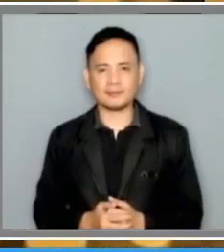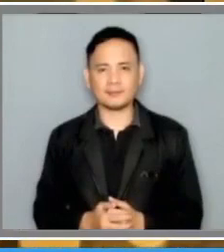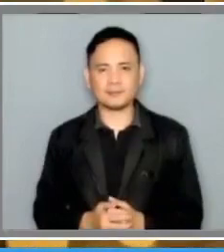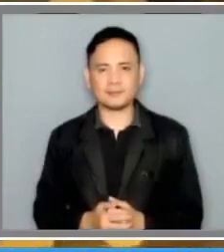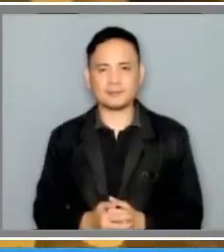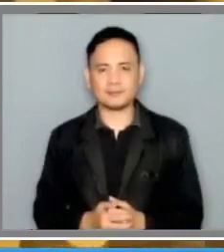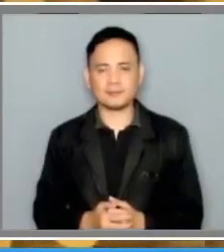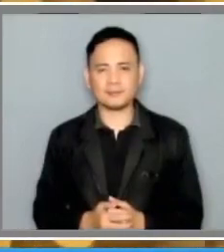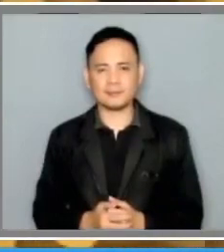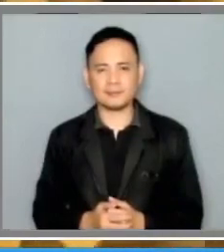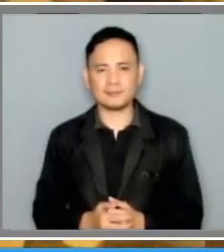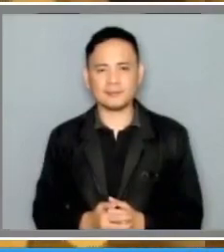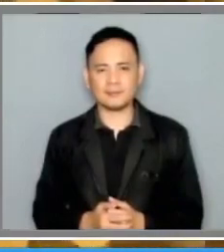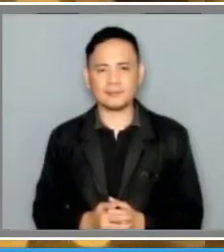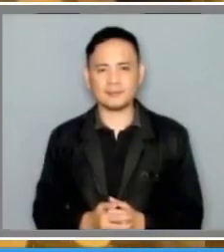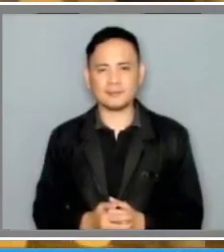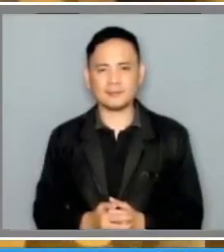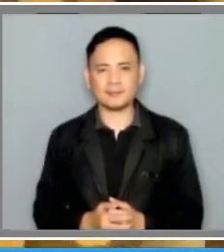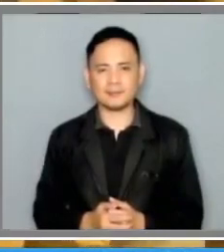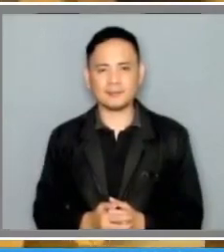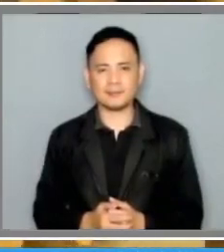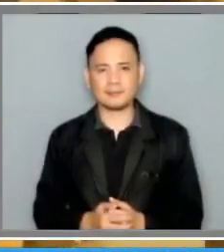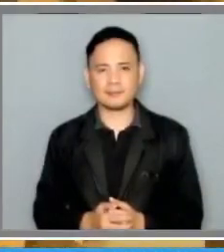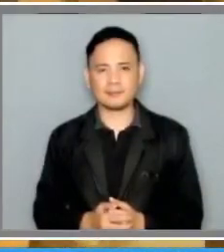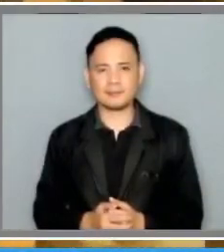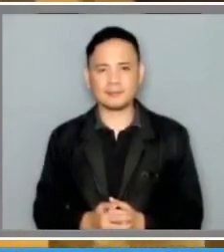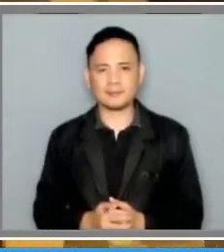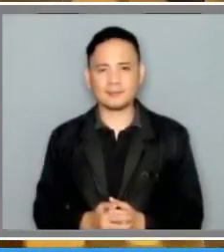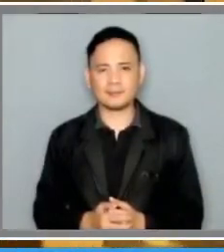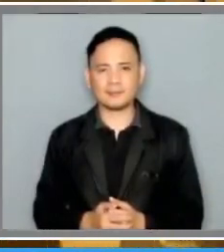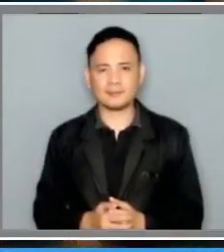My groom is having an affair with my mother!